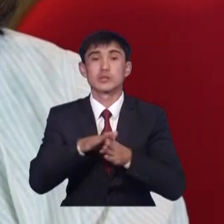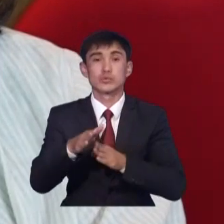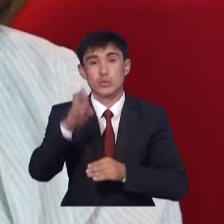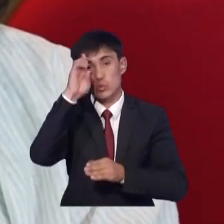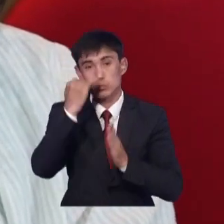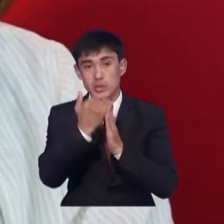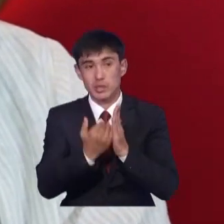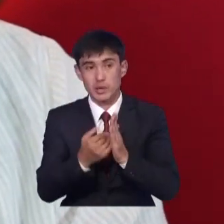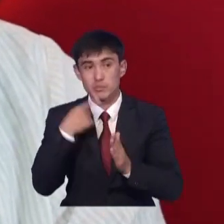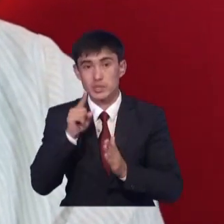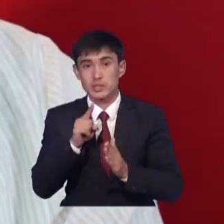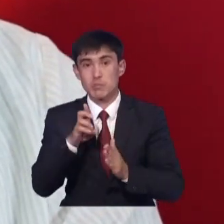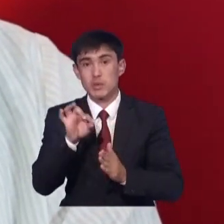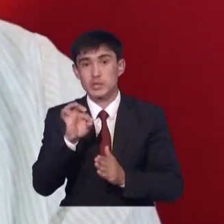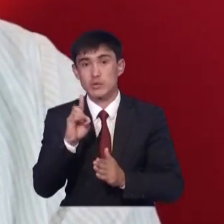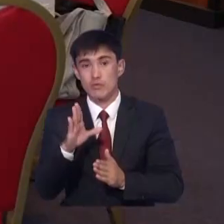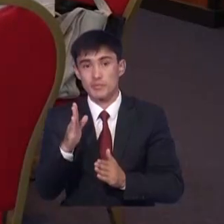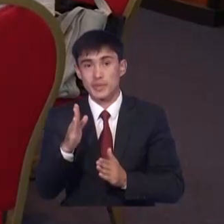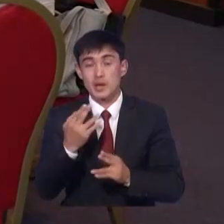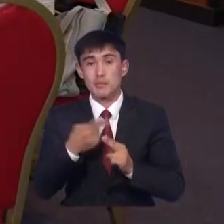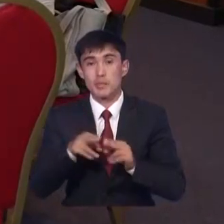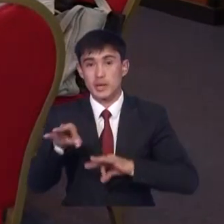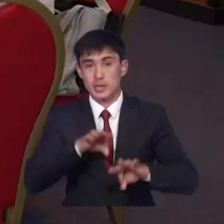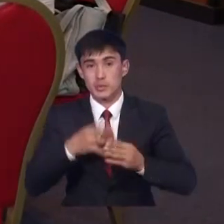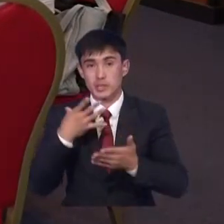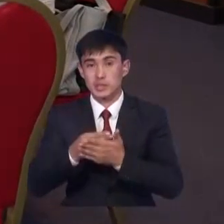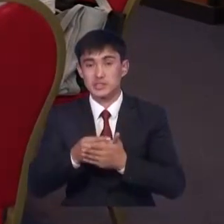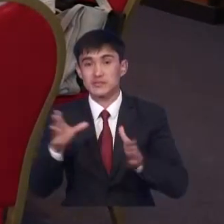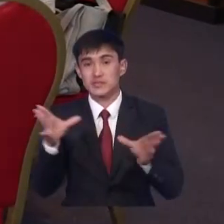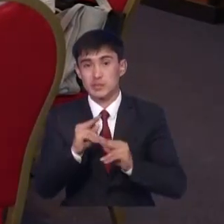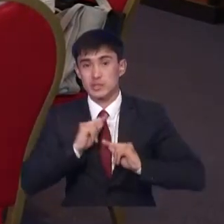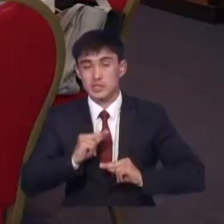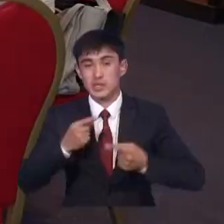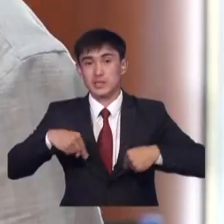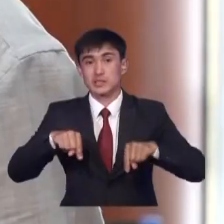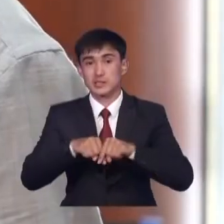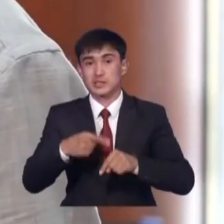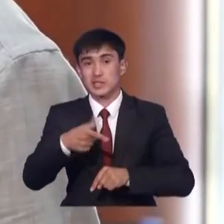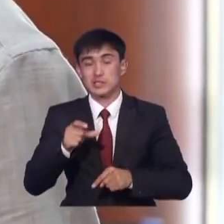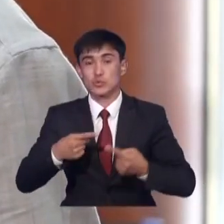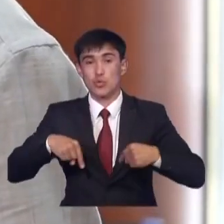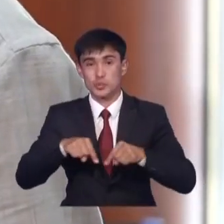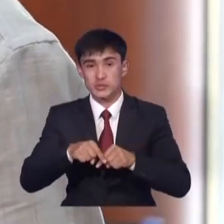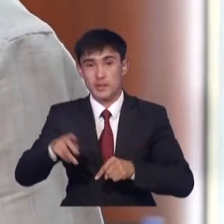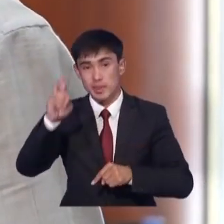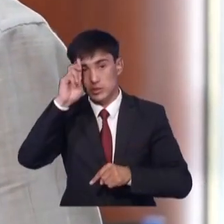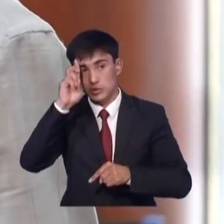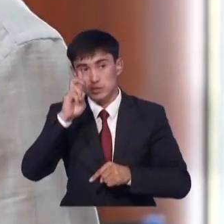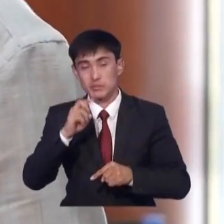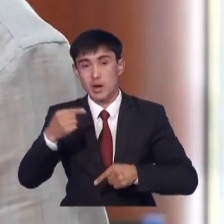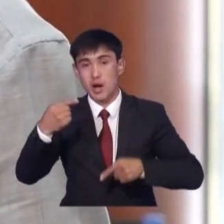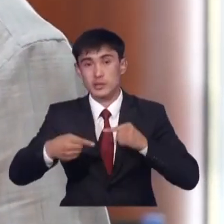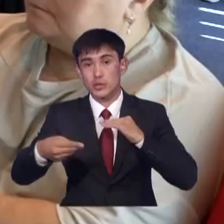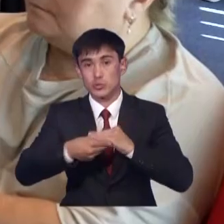реализуются госпрограммы, отметил Братенков. Проект предполагает тесное взаимодействие с организациями гражданского общества,